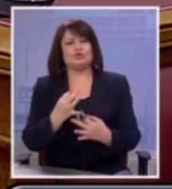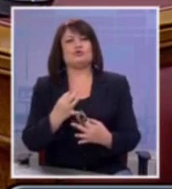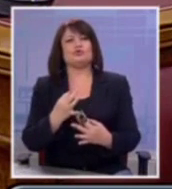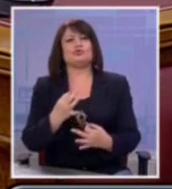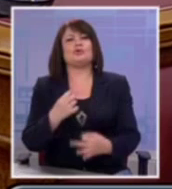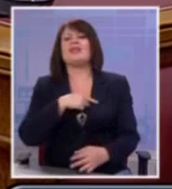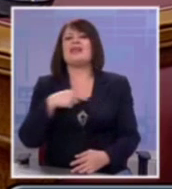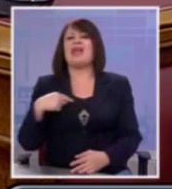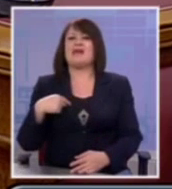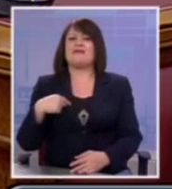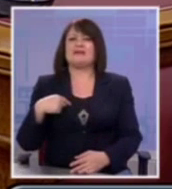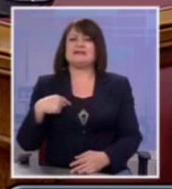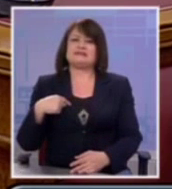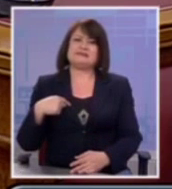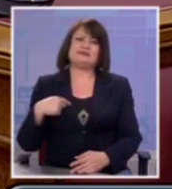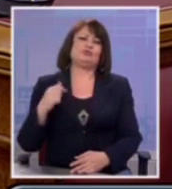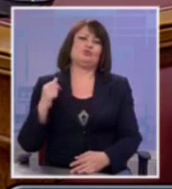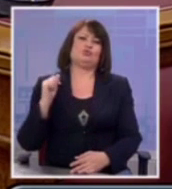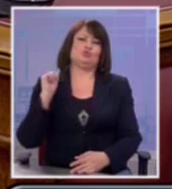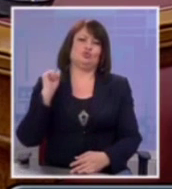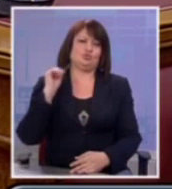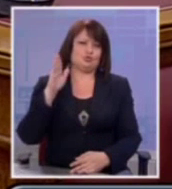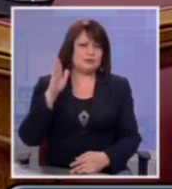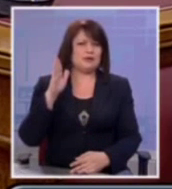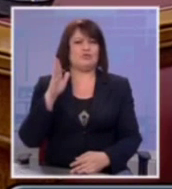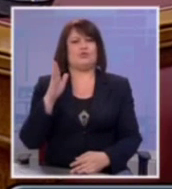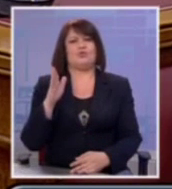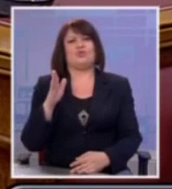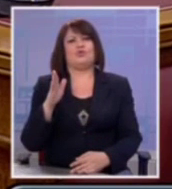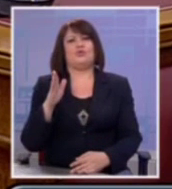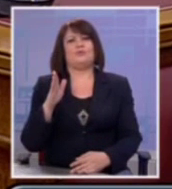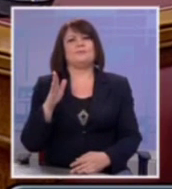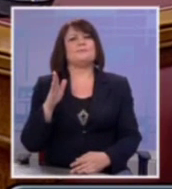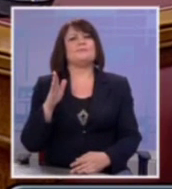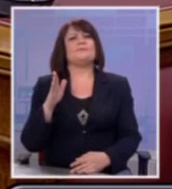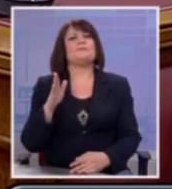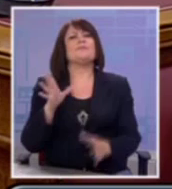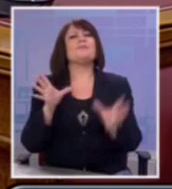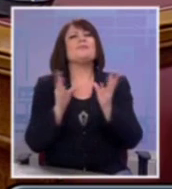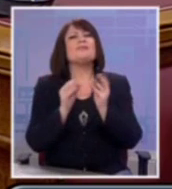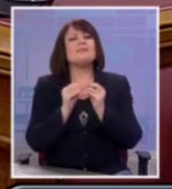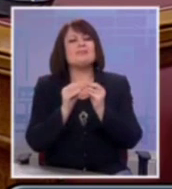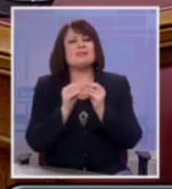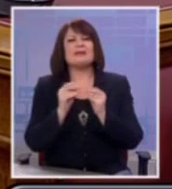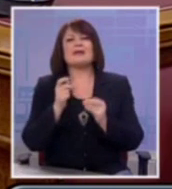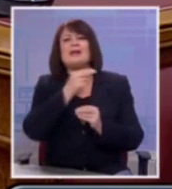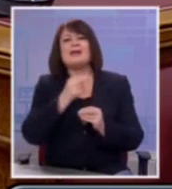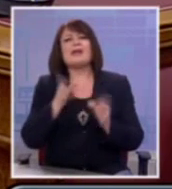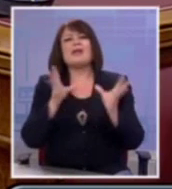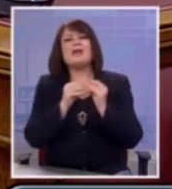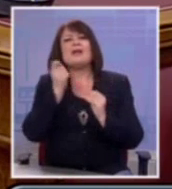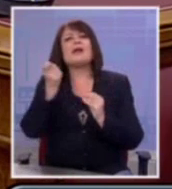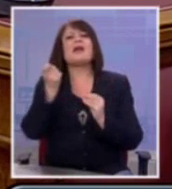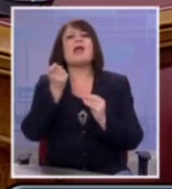της διεύθυνσης του department βασικά που χειρίζεται θέματα χρέους, είναι της